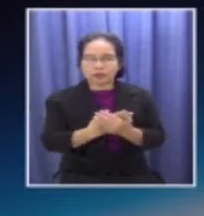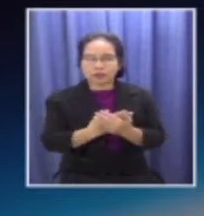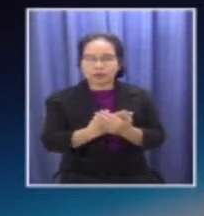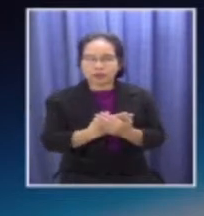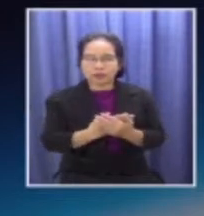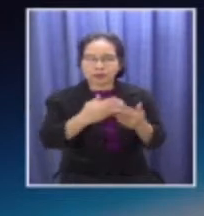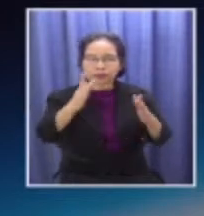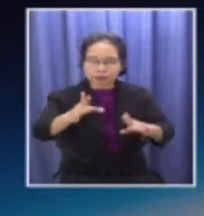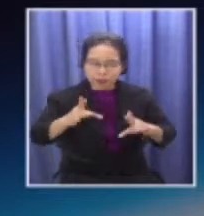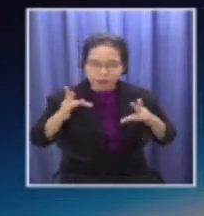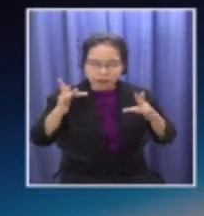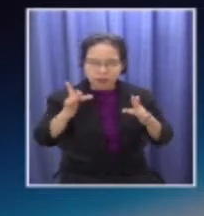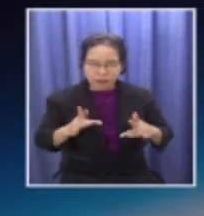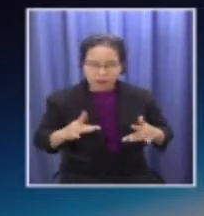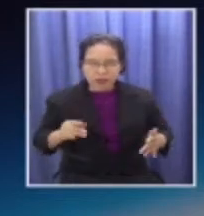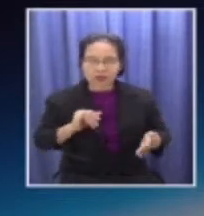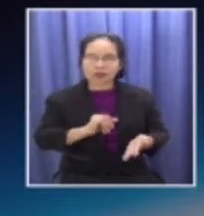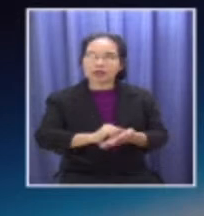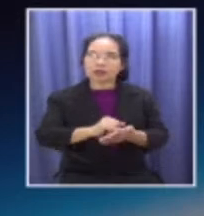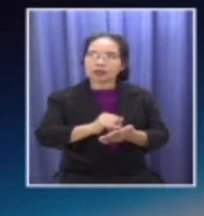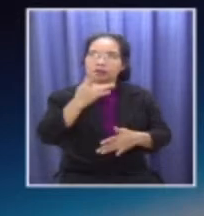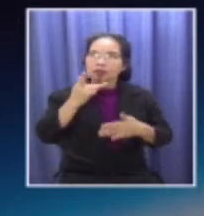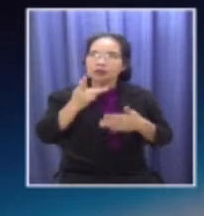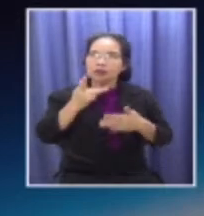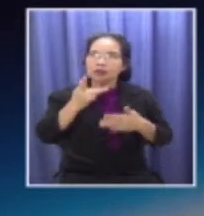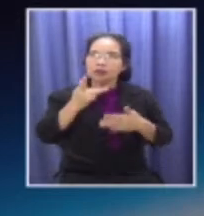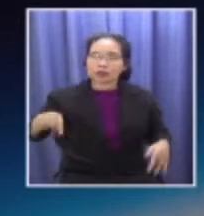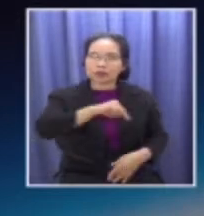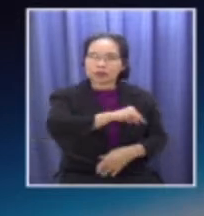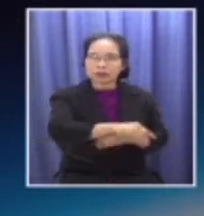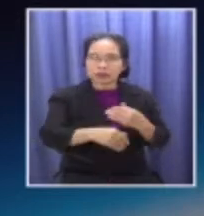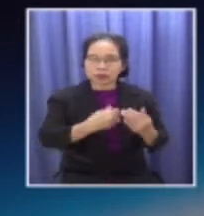nyinaa ma ye nyinaa